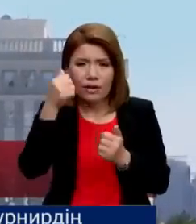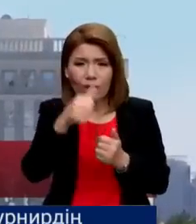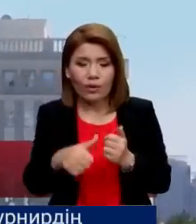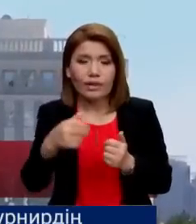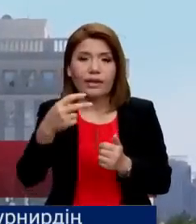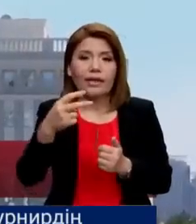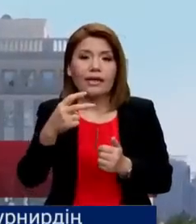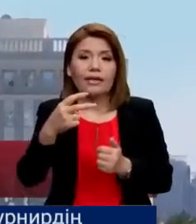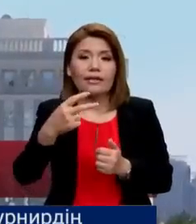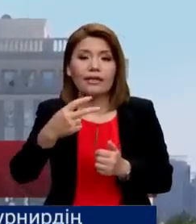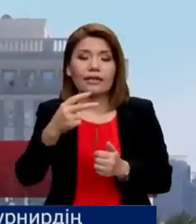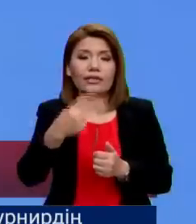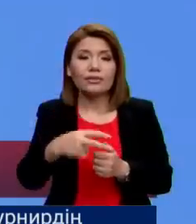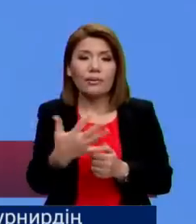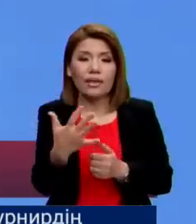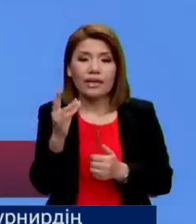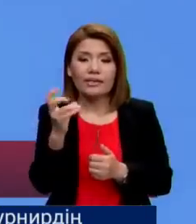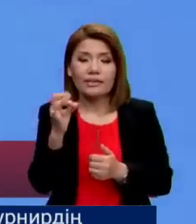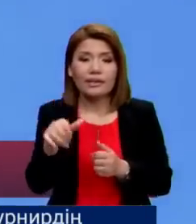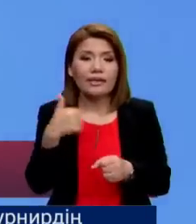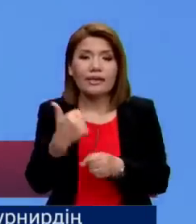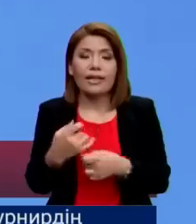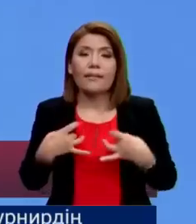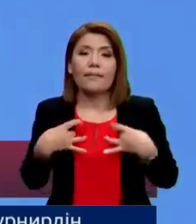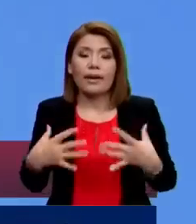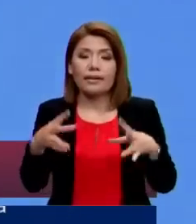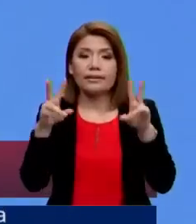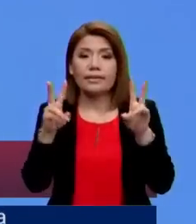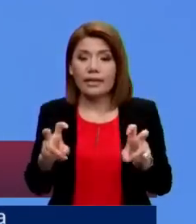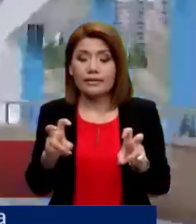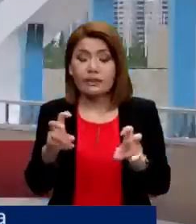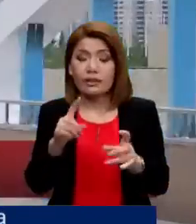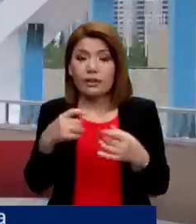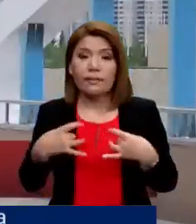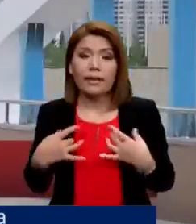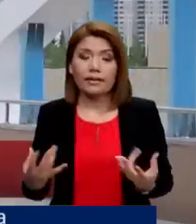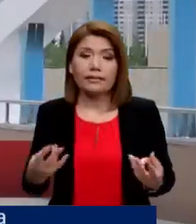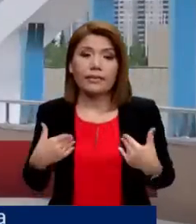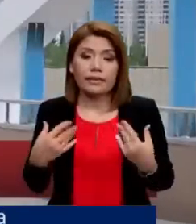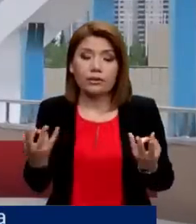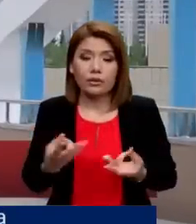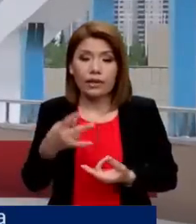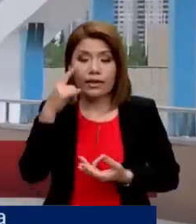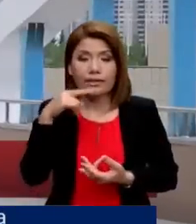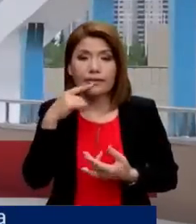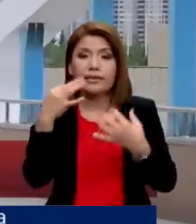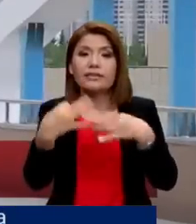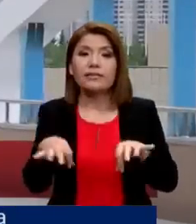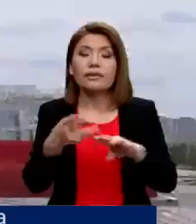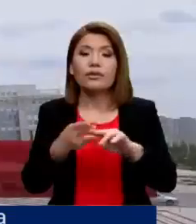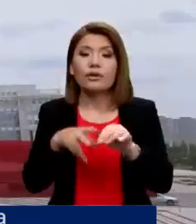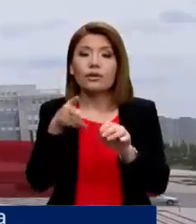қазанның 25-і күні егемендік күнін еліміздің басты мерекесі ретінде атап өтуіміз керек. Еске салайын, Қазақстанның егемендігі туралы